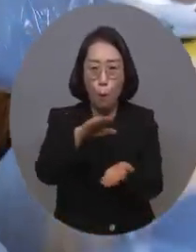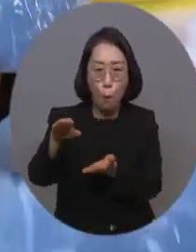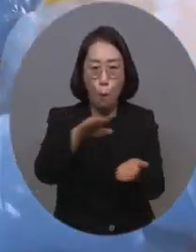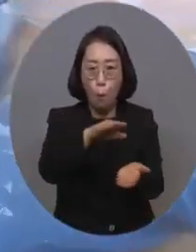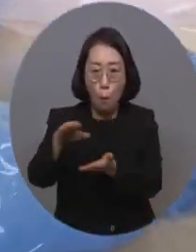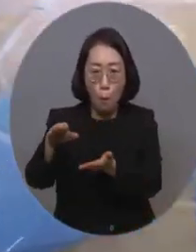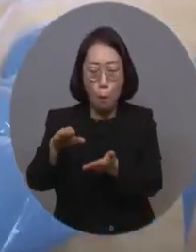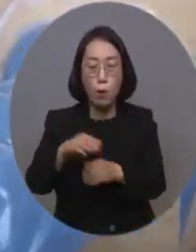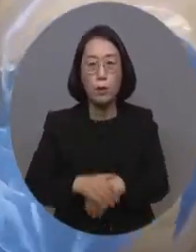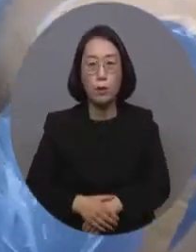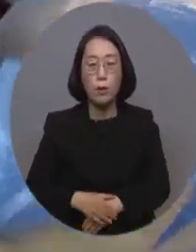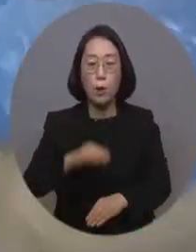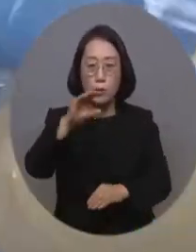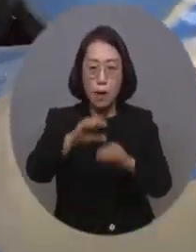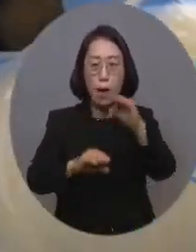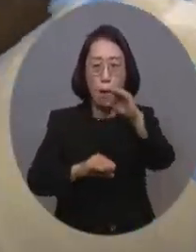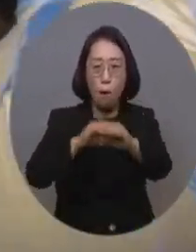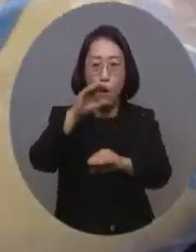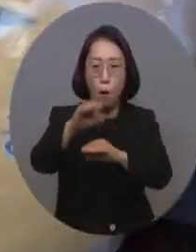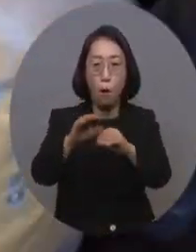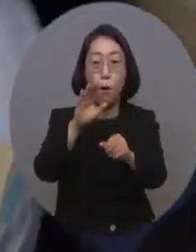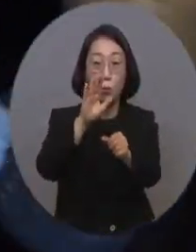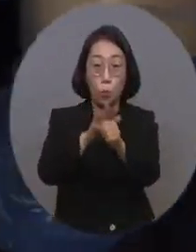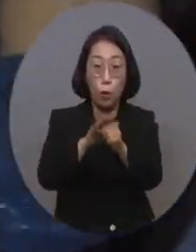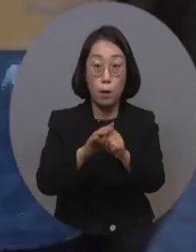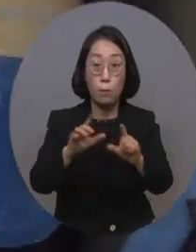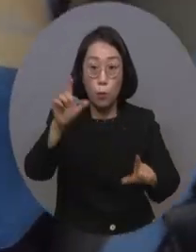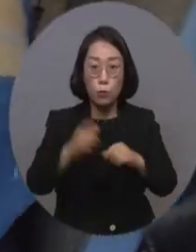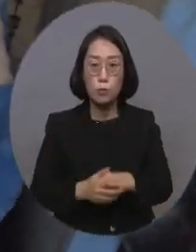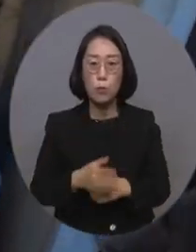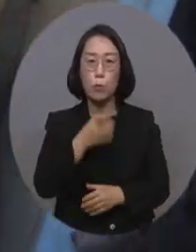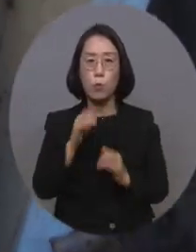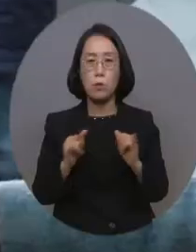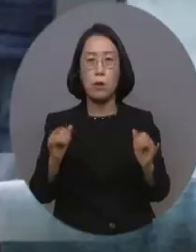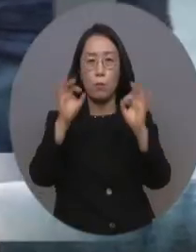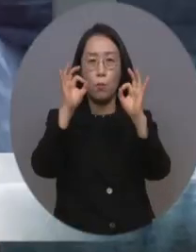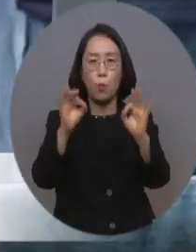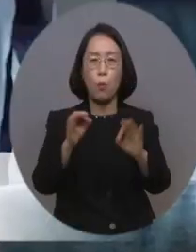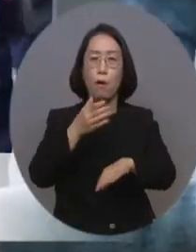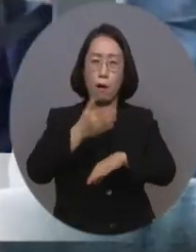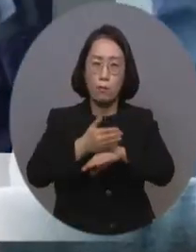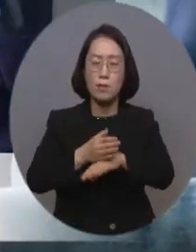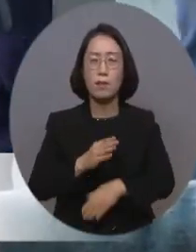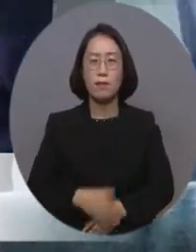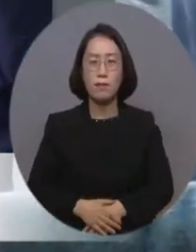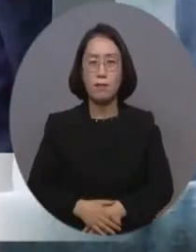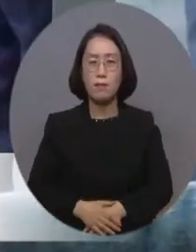옮기면서 참고에 연탄을 채워주는 그들에게 노인은 감사함을 말합니다. 참